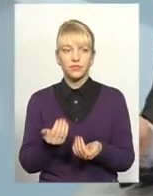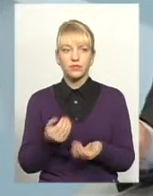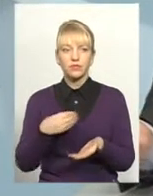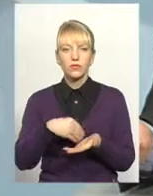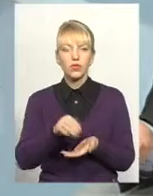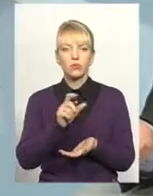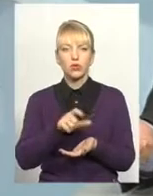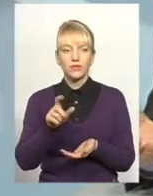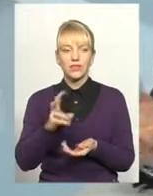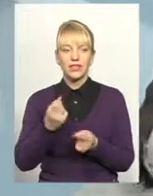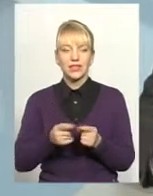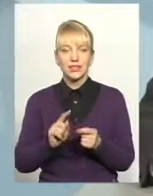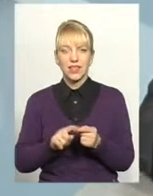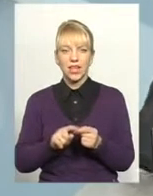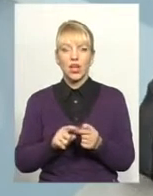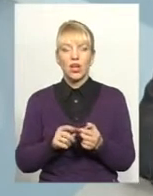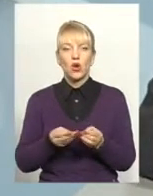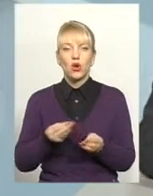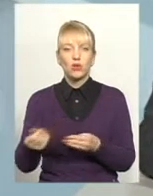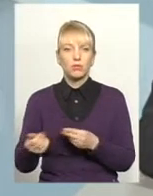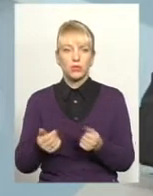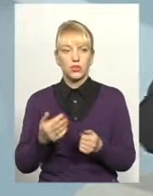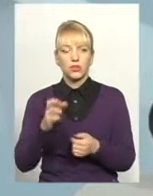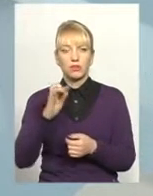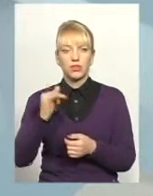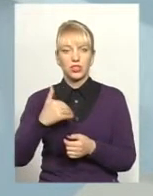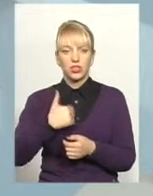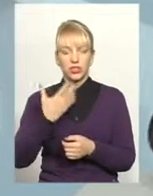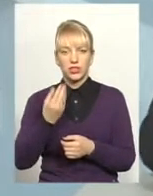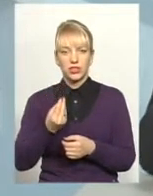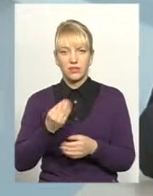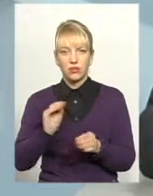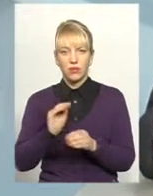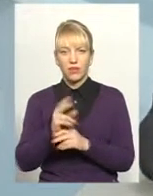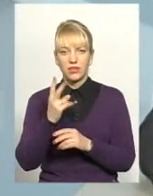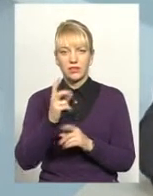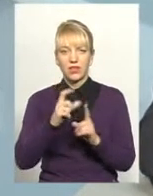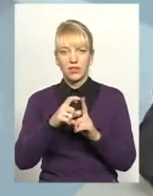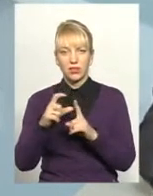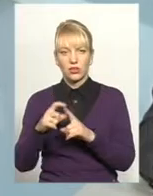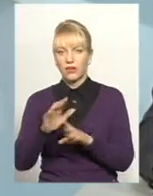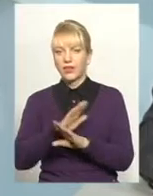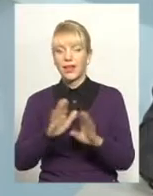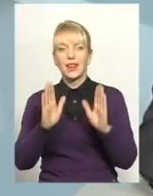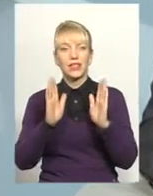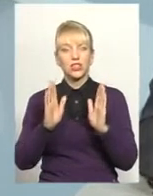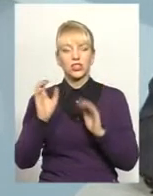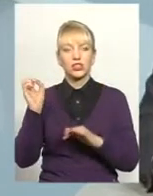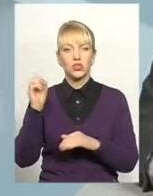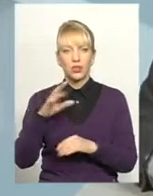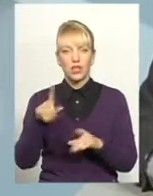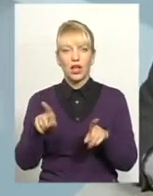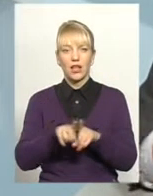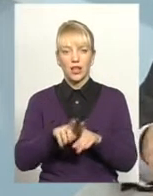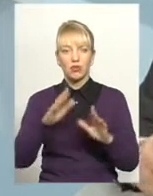за це розплачуються. І я хотів би ще два слова додати, що не лише сонце, значить, а також